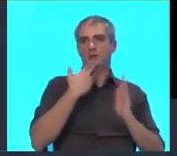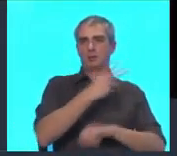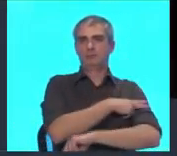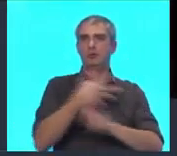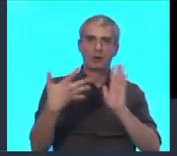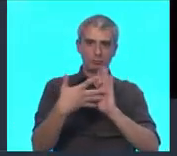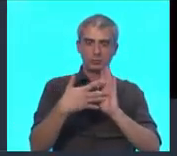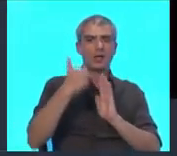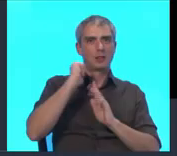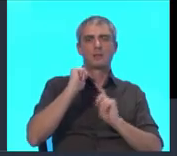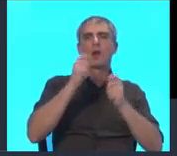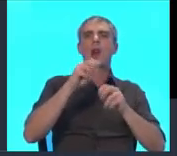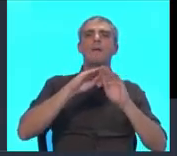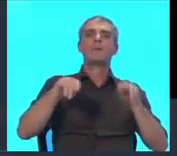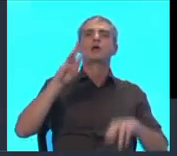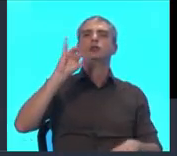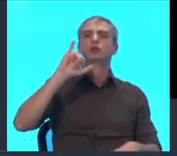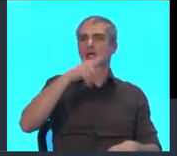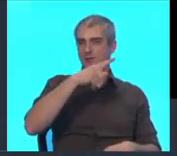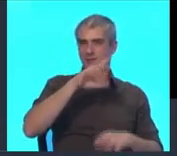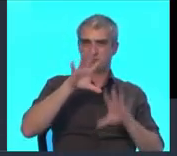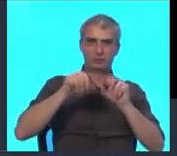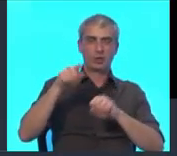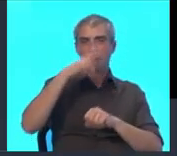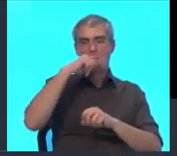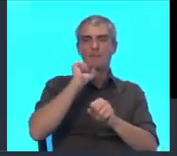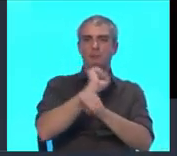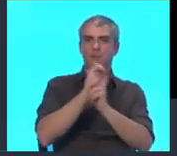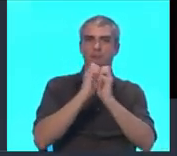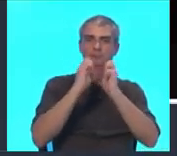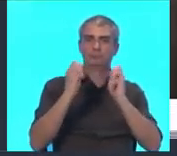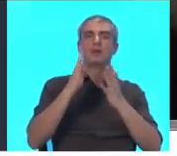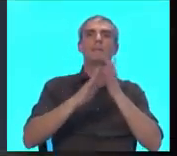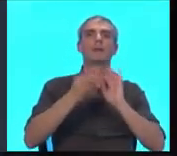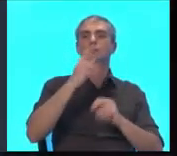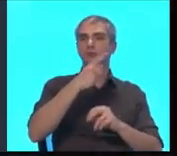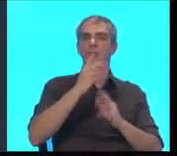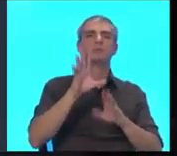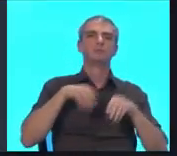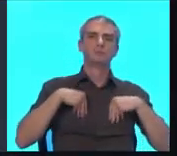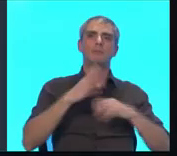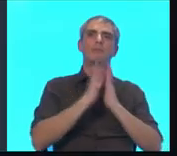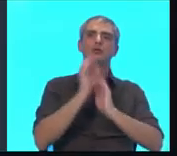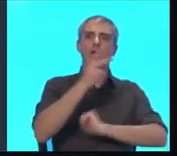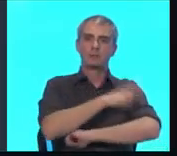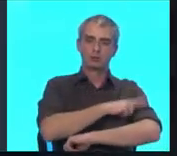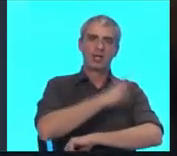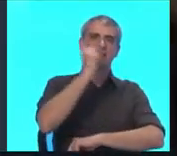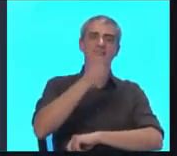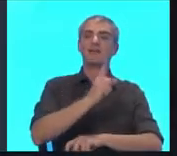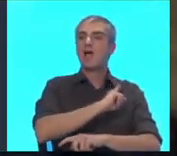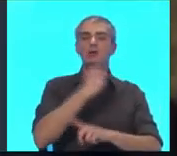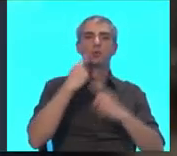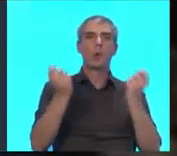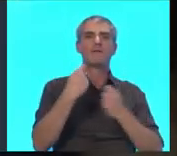ואתמול היא הוטלה על מחוז שי. מעצרו של האב הוארך היום, בית המשפט נענה לבקשת המשטרה והוציא צו האוסר לפרסם